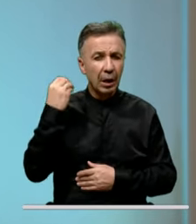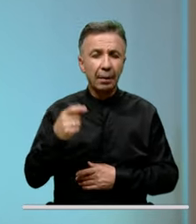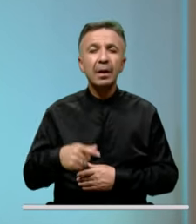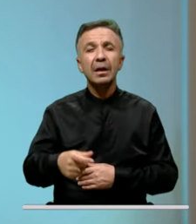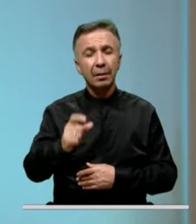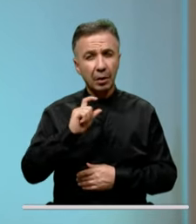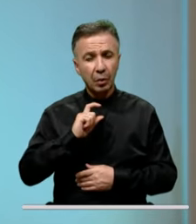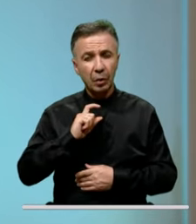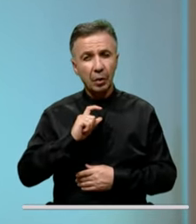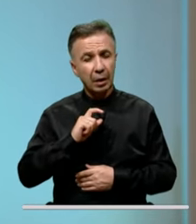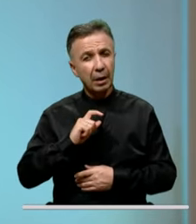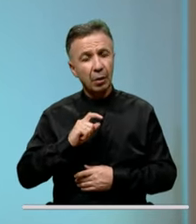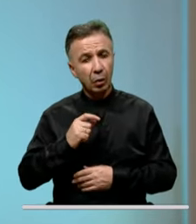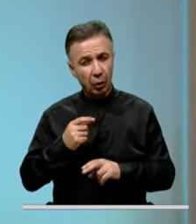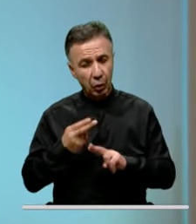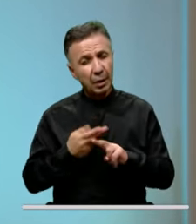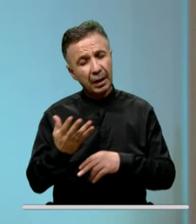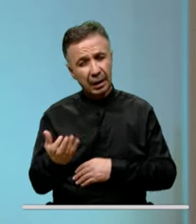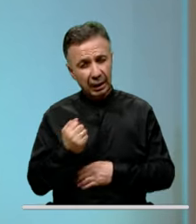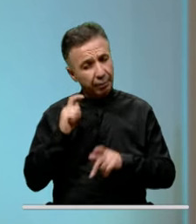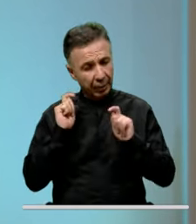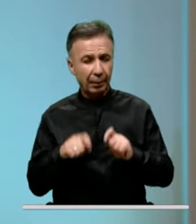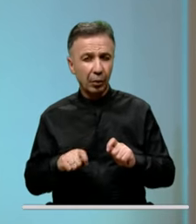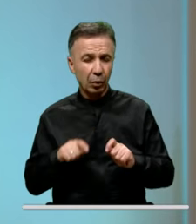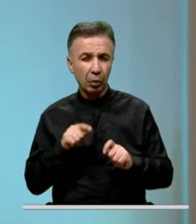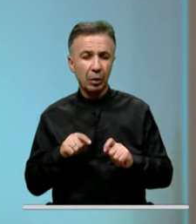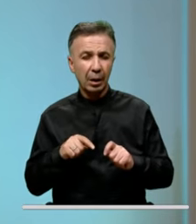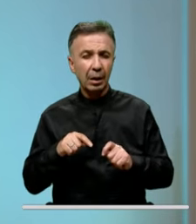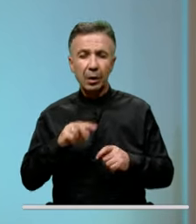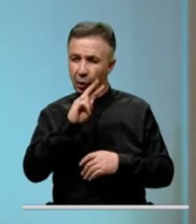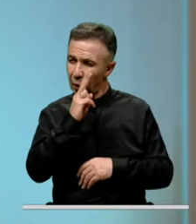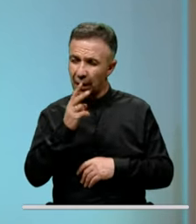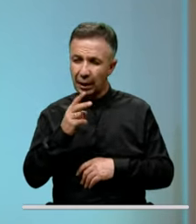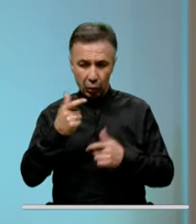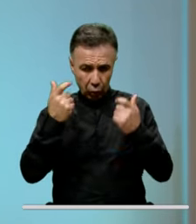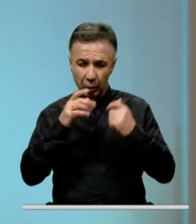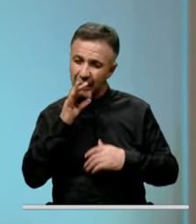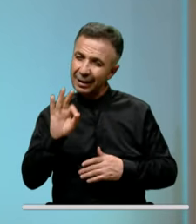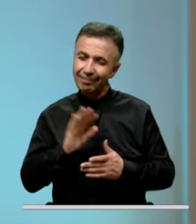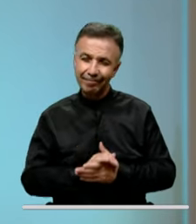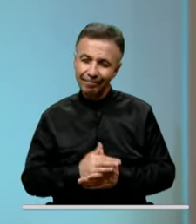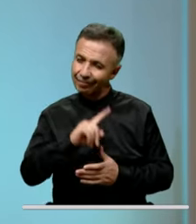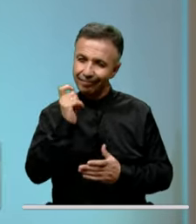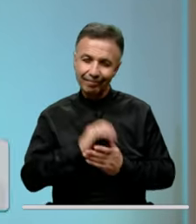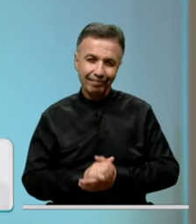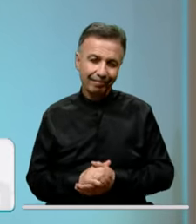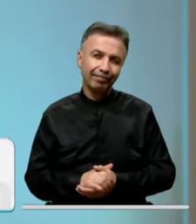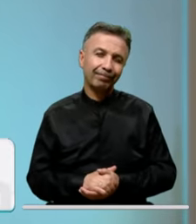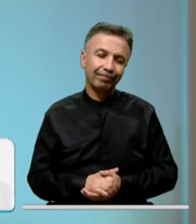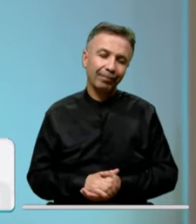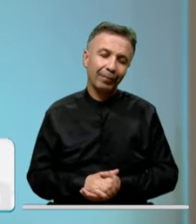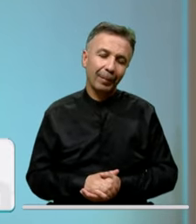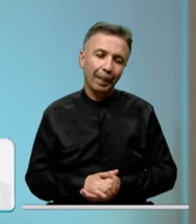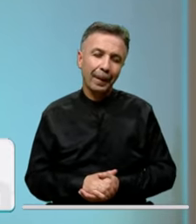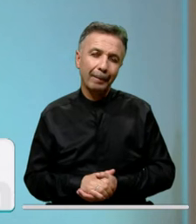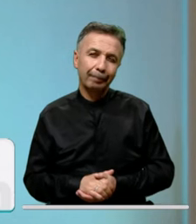söylediklerine göre hareket ediyoruz. Dolayısıyla burada vebal kimin? Bizim Ehl-i Sünnet akaidinde